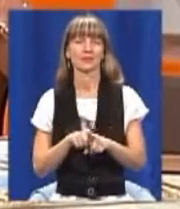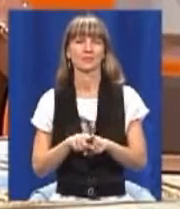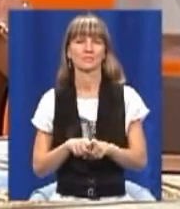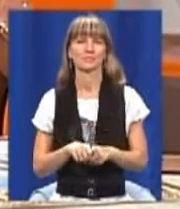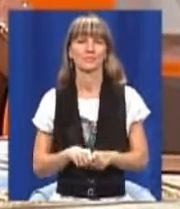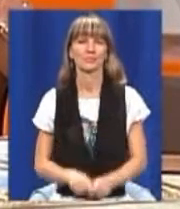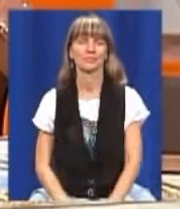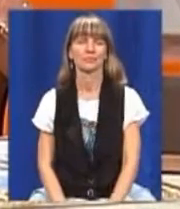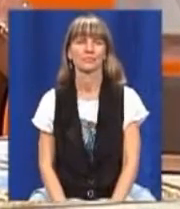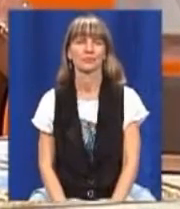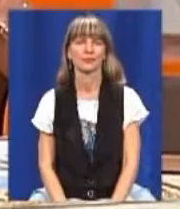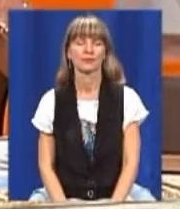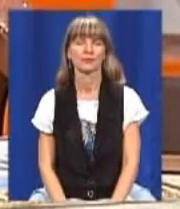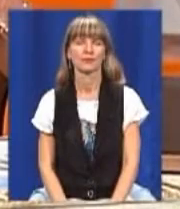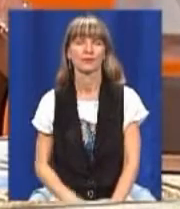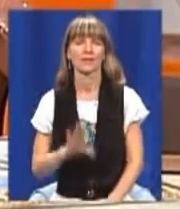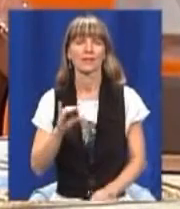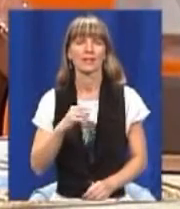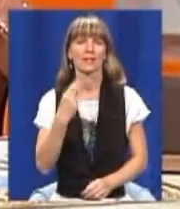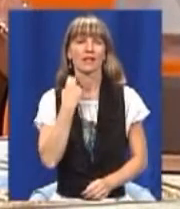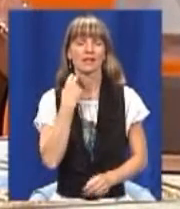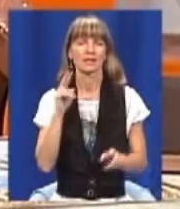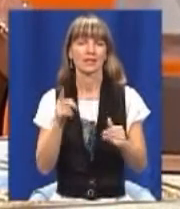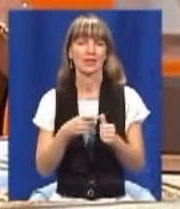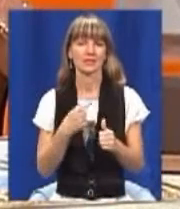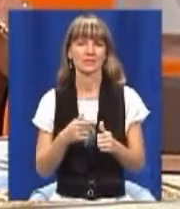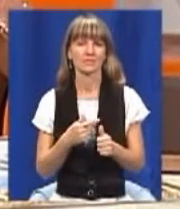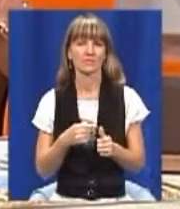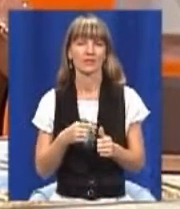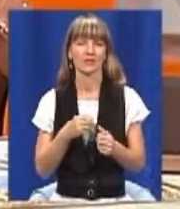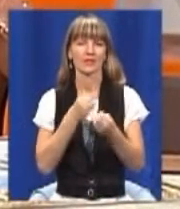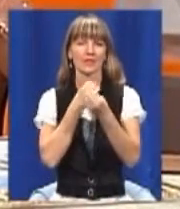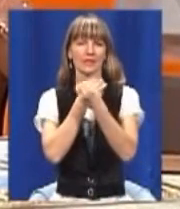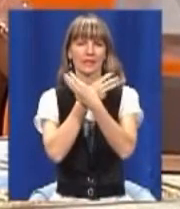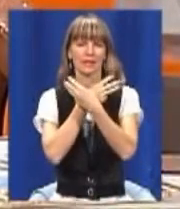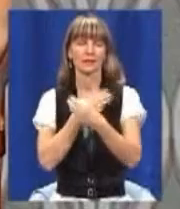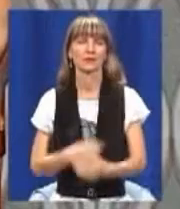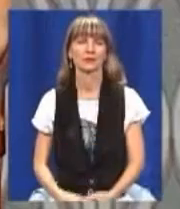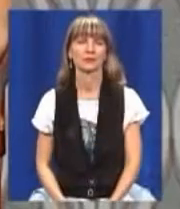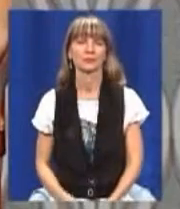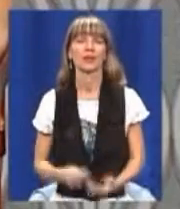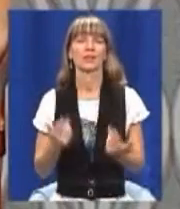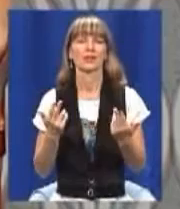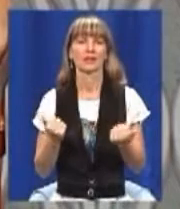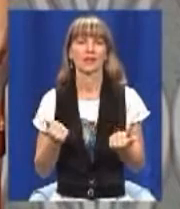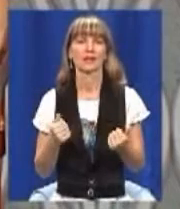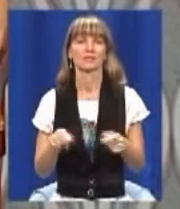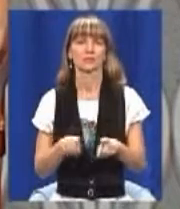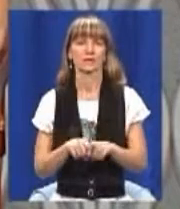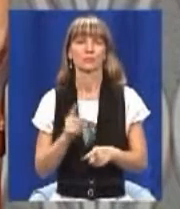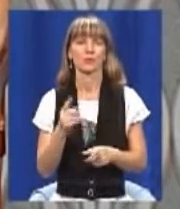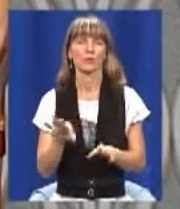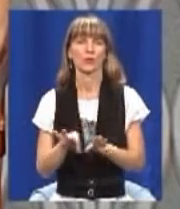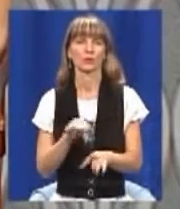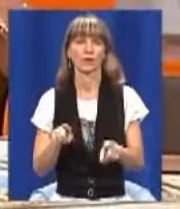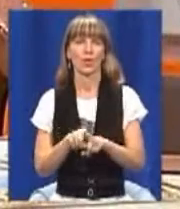Але це від англійської назви тигр. Угу. Саме так. А ти знаєш, чому вона отримала